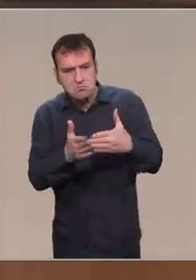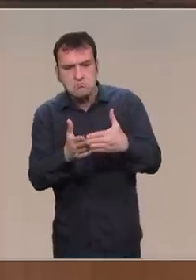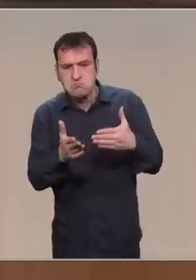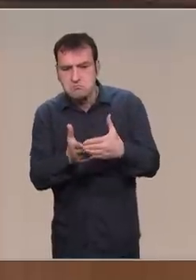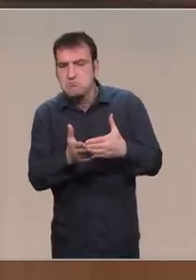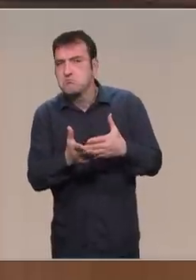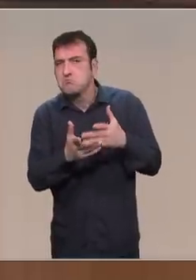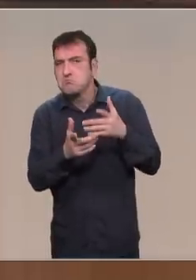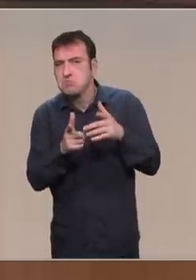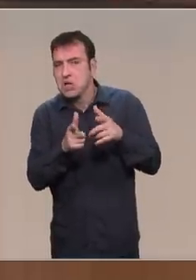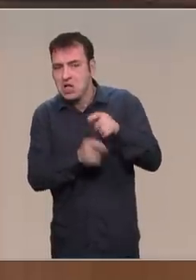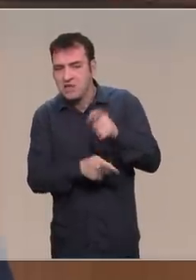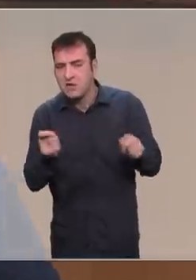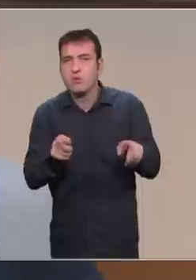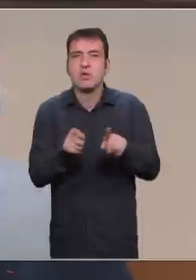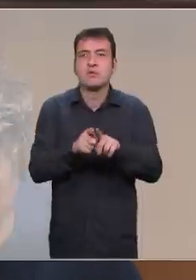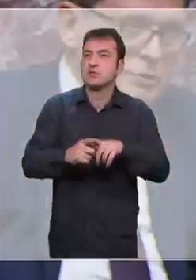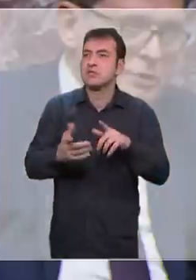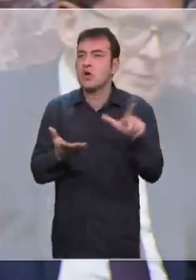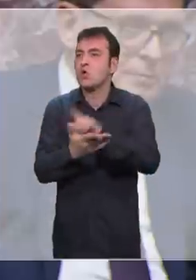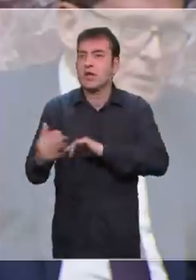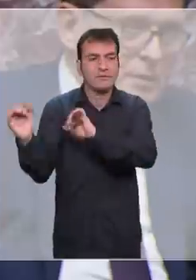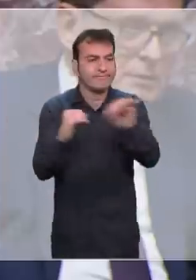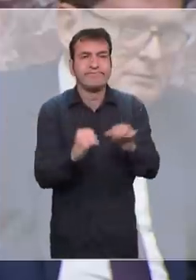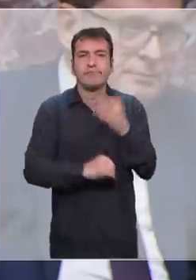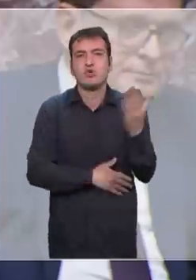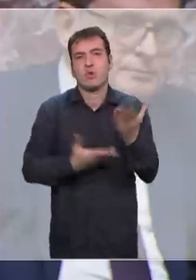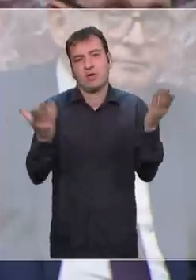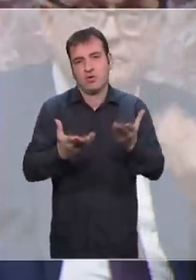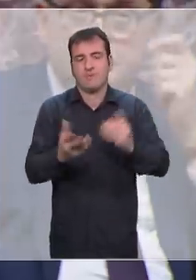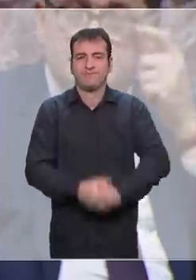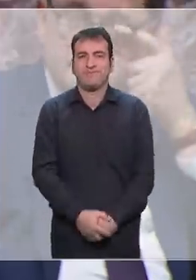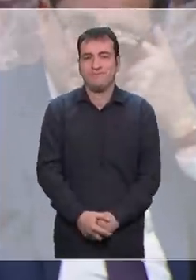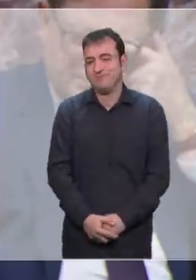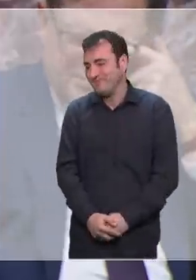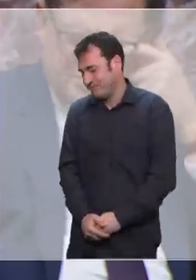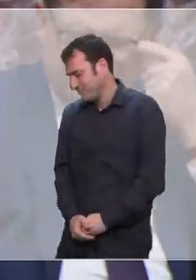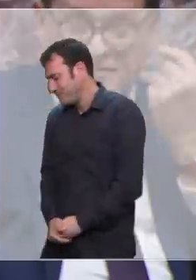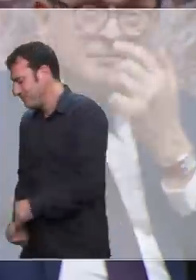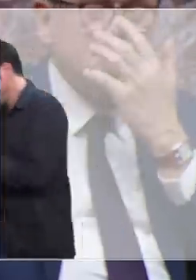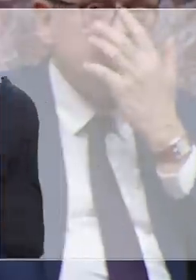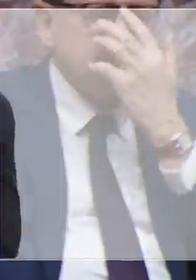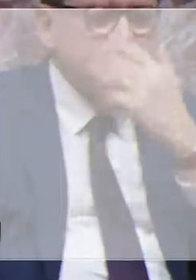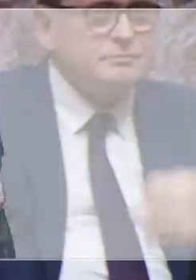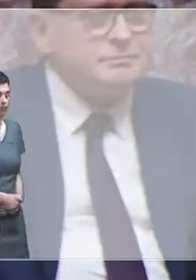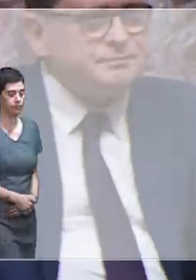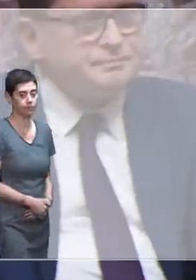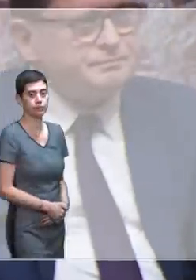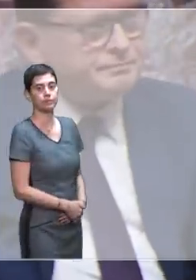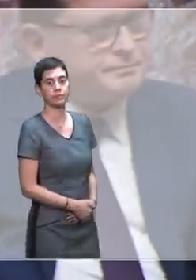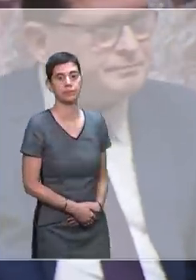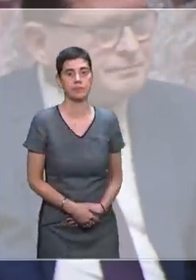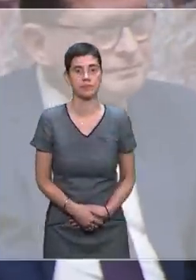les consensus locaux dont on a besoin. Je vous remercie, Monsieur le Ministre. La parole est à Monsieur Alain David pour le